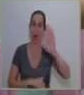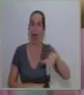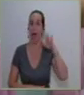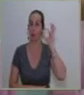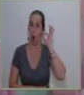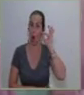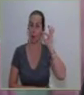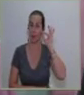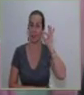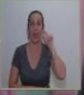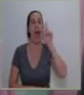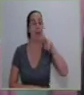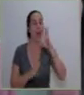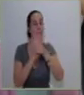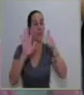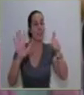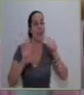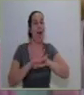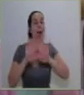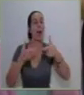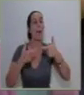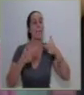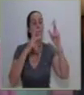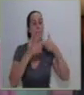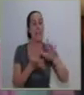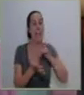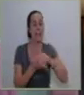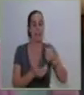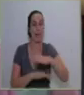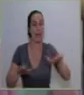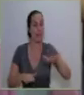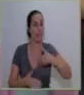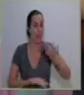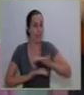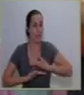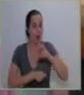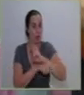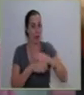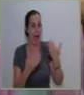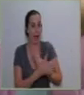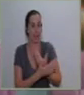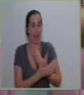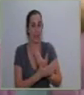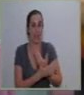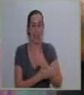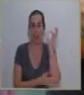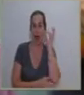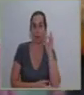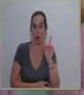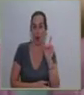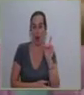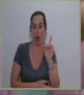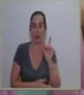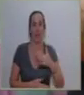בנים, בנות. 2016, רק באפליקציית ערוץ הילדים, אני כבר התקבלתי לעונה החדשה של הבנות